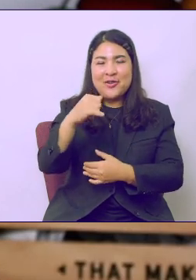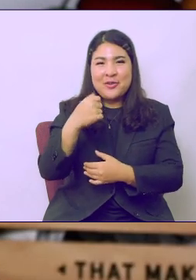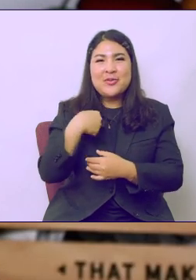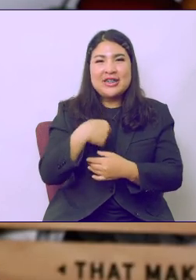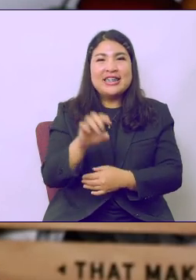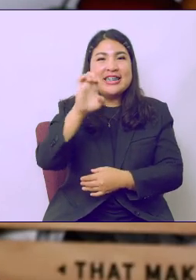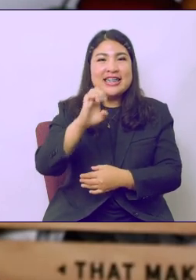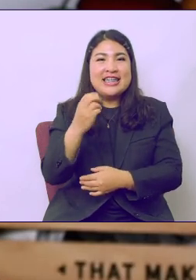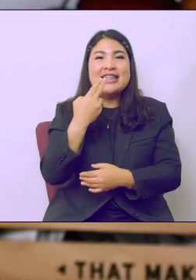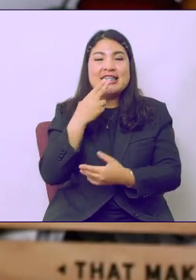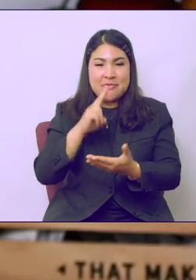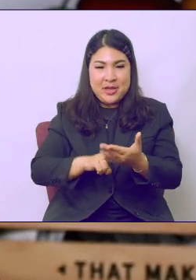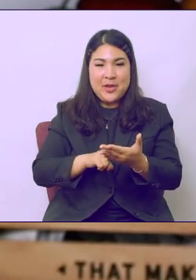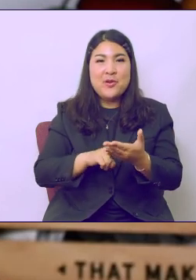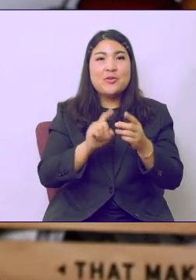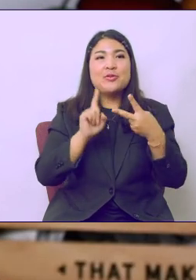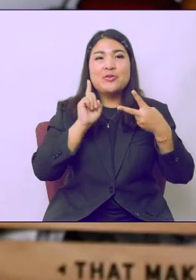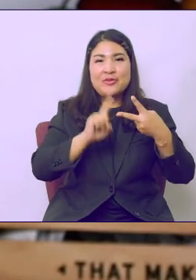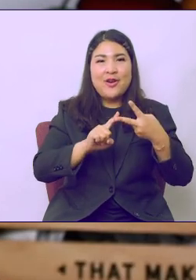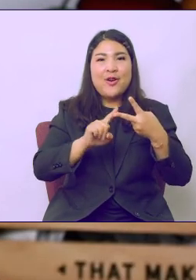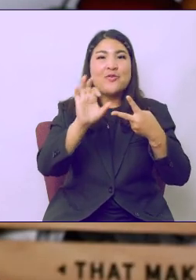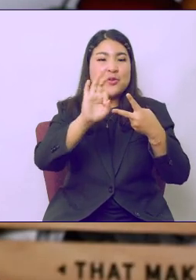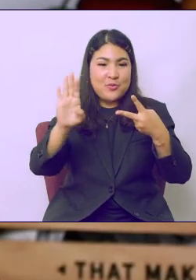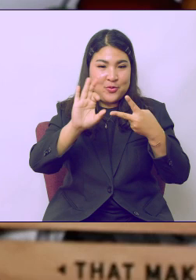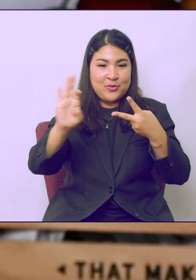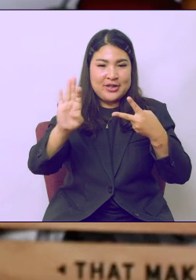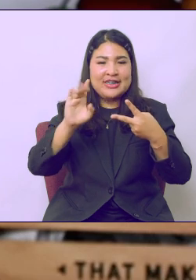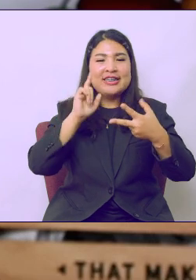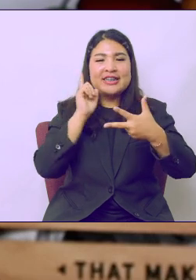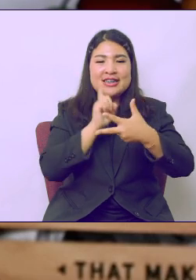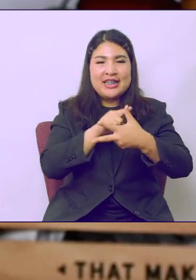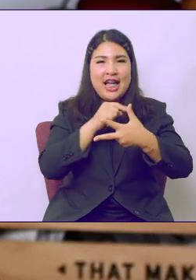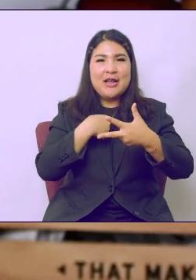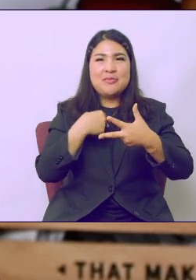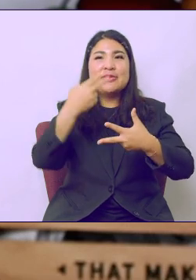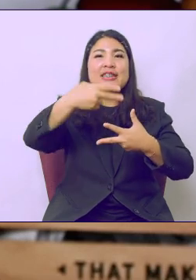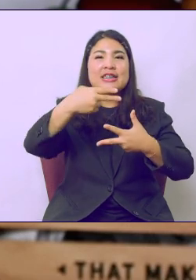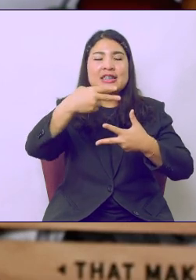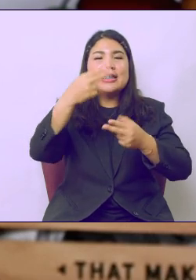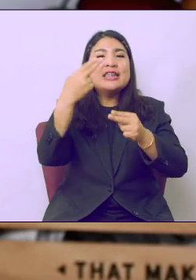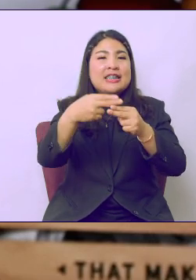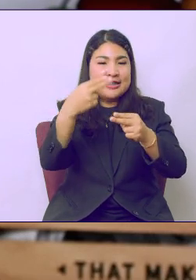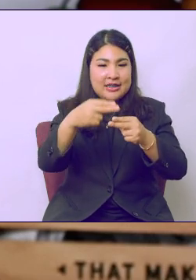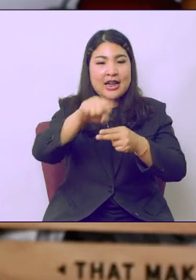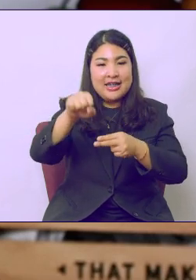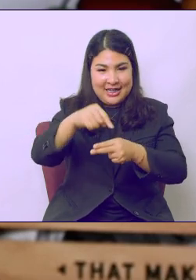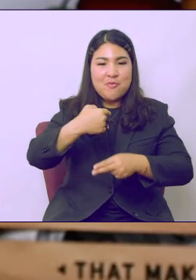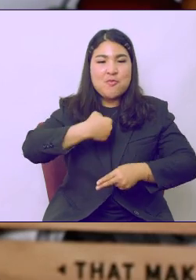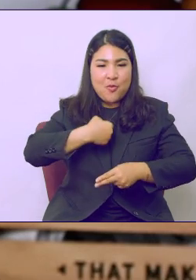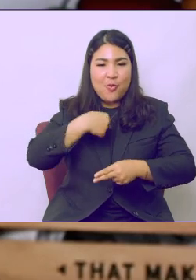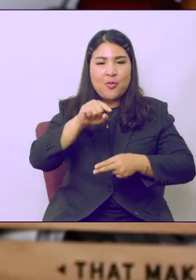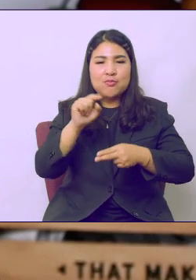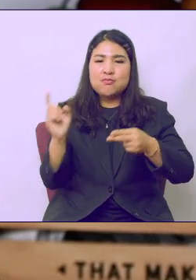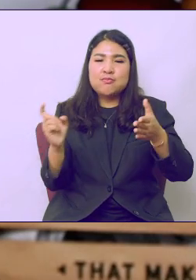อีเมลนะครับ 2เพจFacebookเลยนะครับหรือ 3เอาชื่อภาษาอังกฤษผมอ่ะครับเสิร์ชเข้าไปนะครับก็จะขึ้นใน